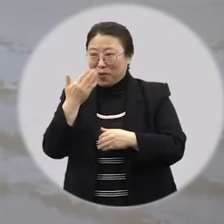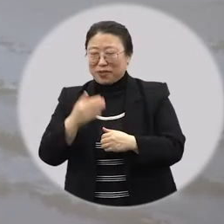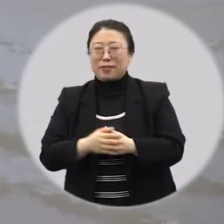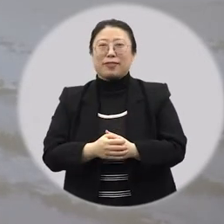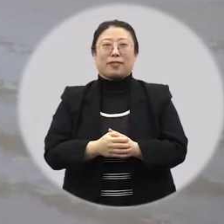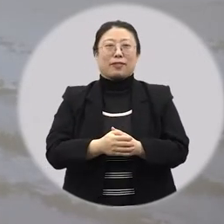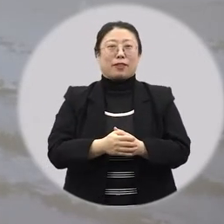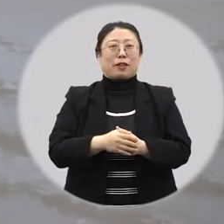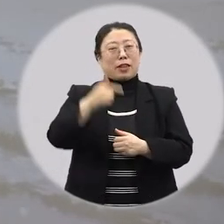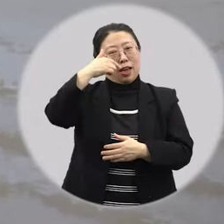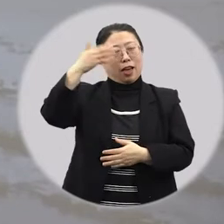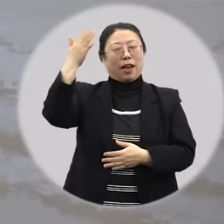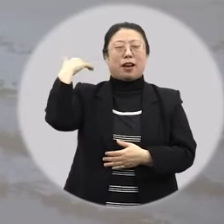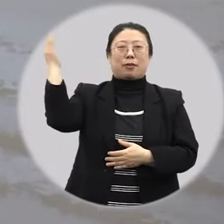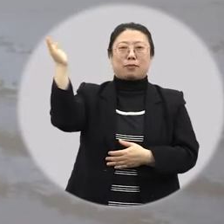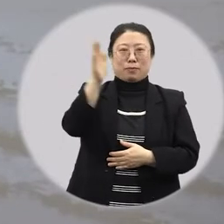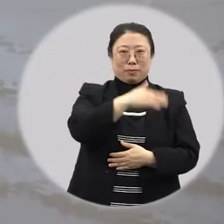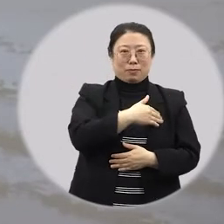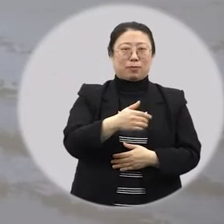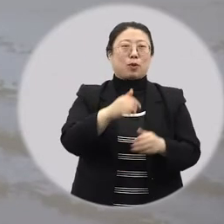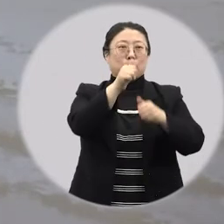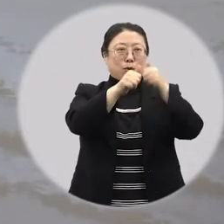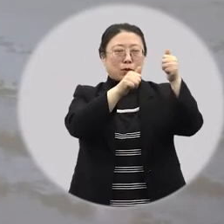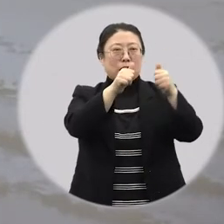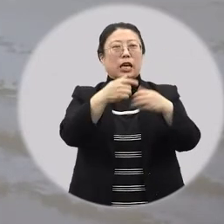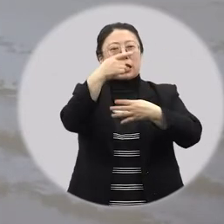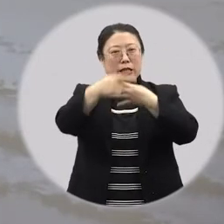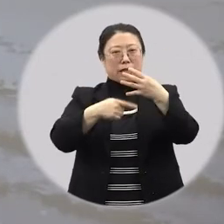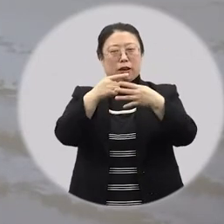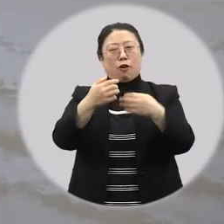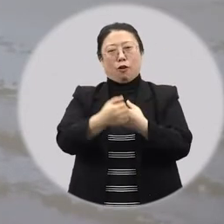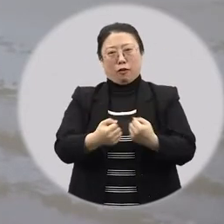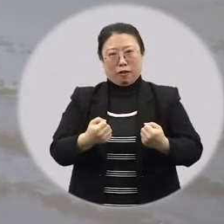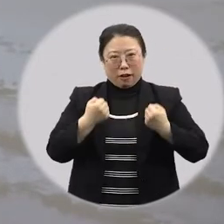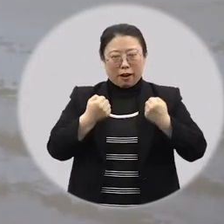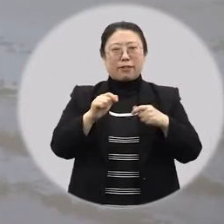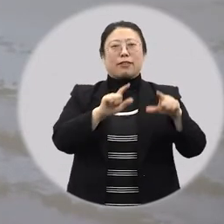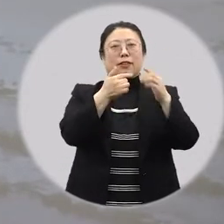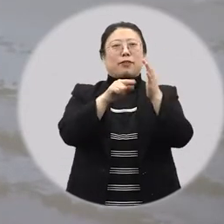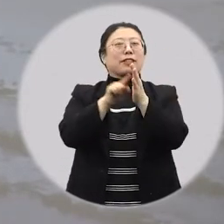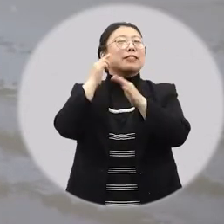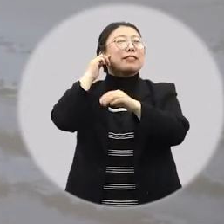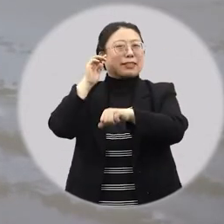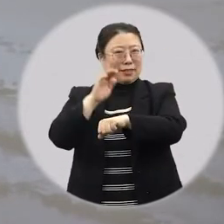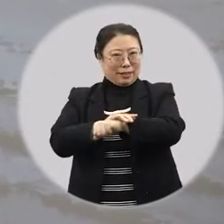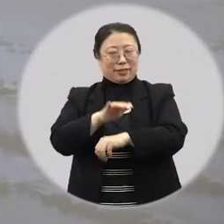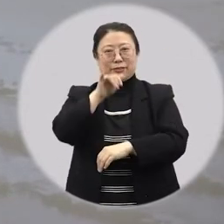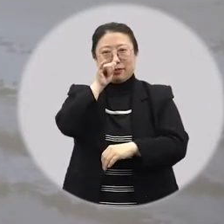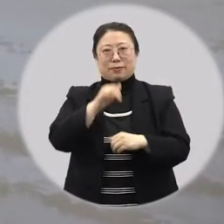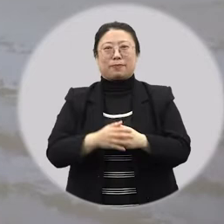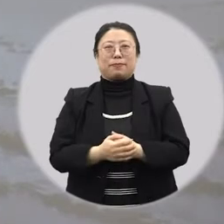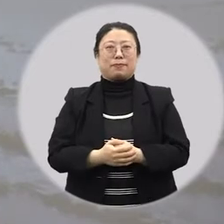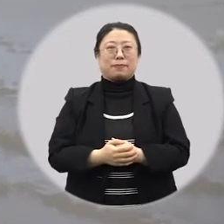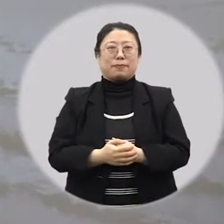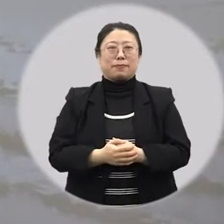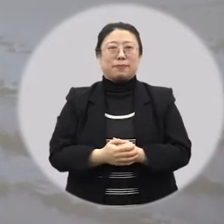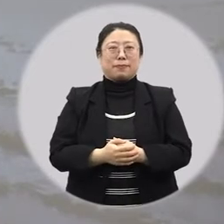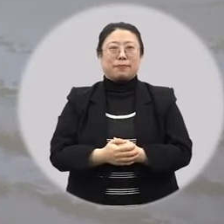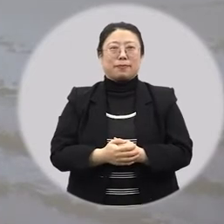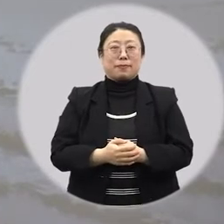이처럼 예로부터 우리 조상들도 계절을 건강하게 보내기 위한 지혜를 담기도 했어요